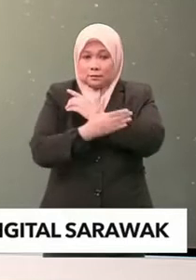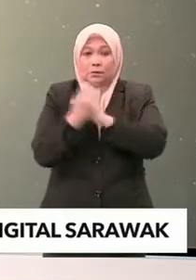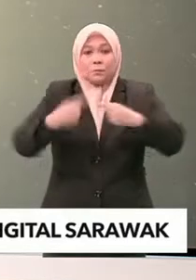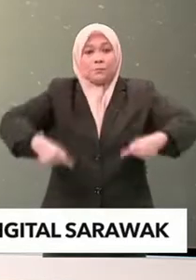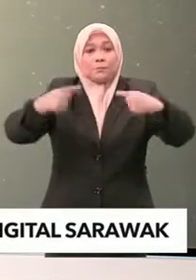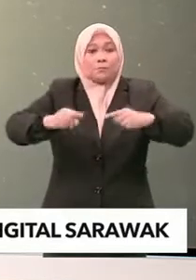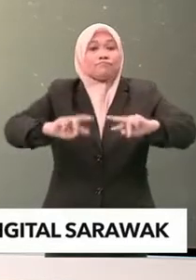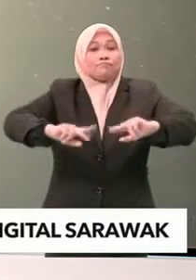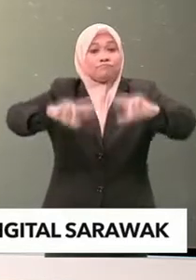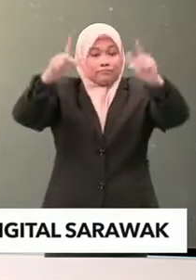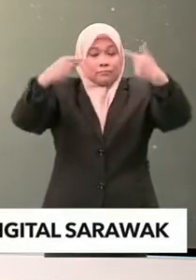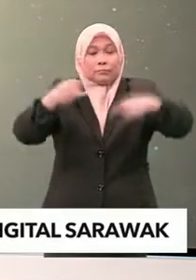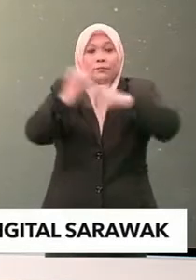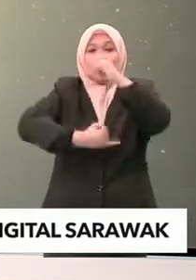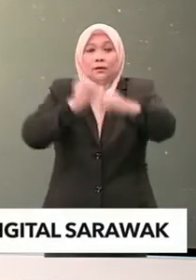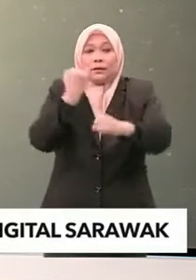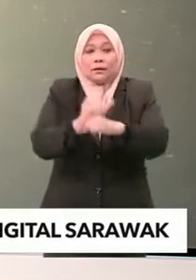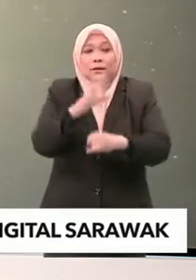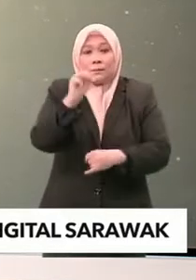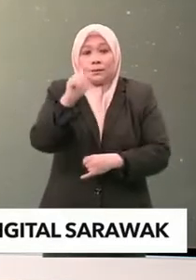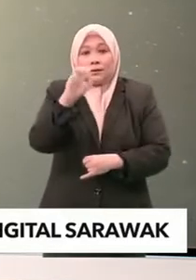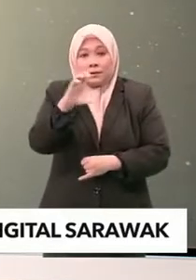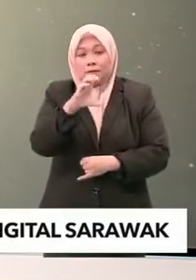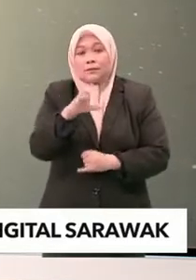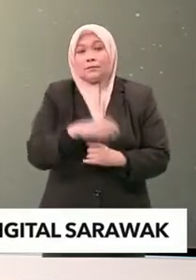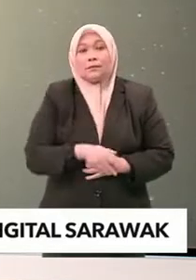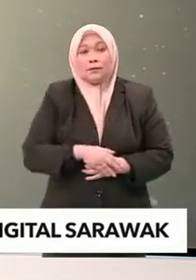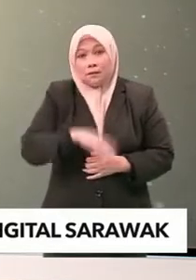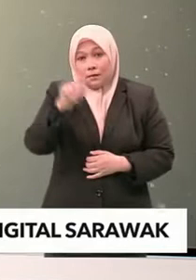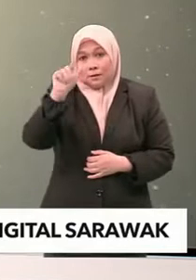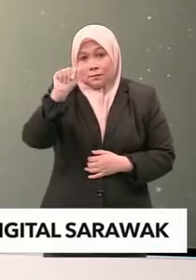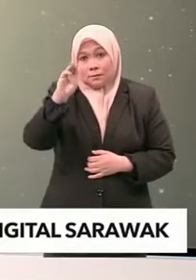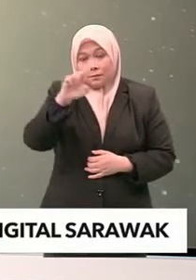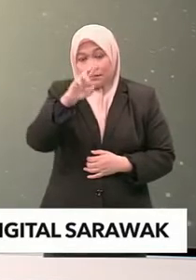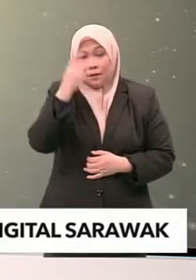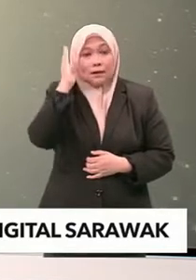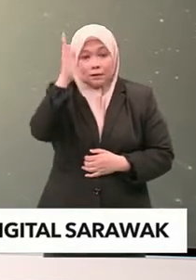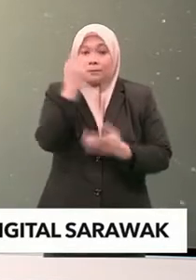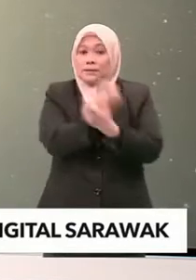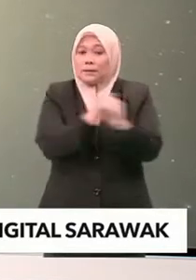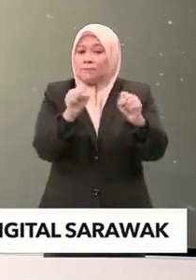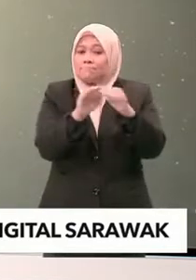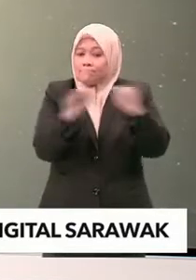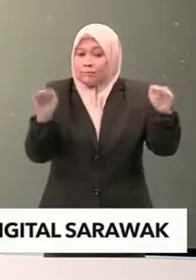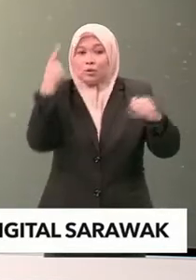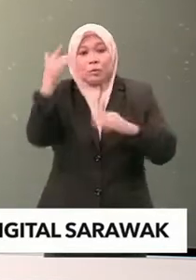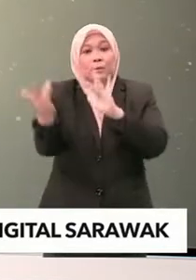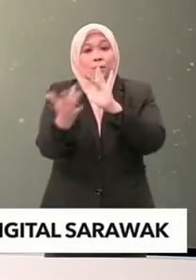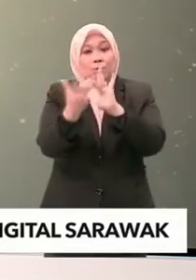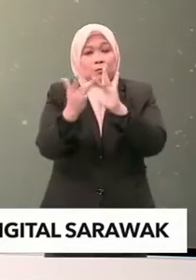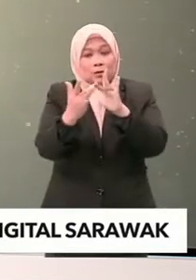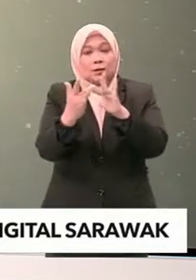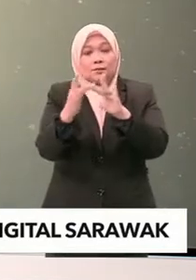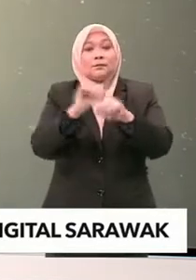di peringkat antarabangsa. Pengerusi MTDC Tan Sri Abdul Rahman Mamat menegaskan pihaknya menyediakan platform untuk menghubungkan